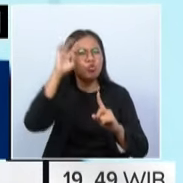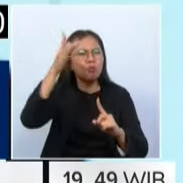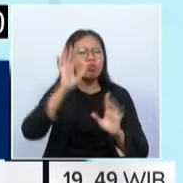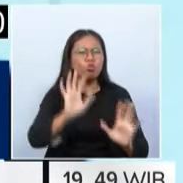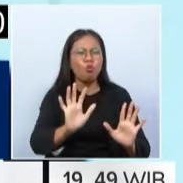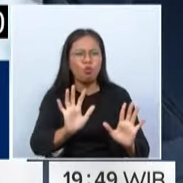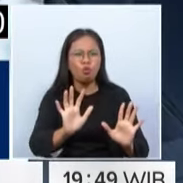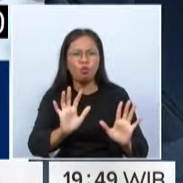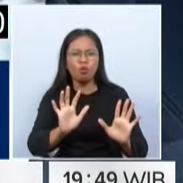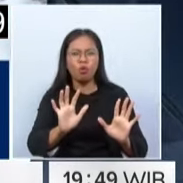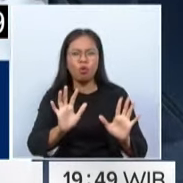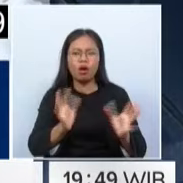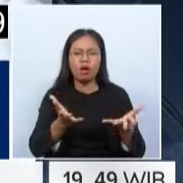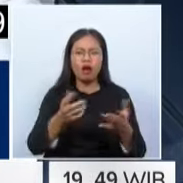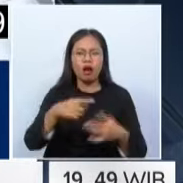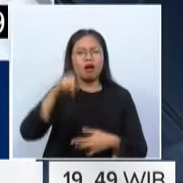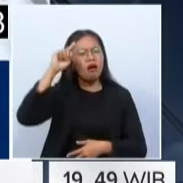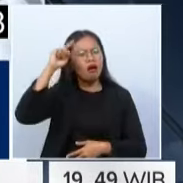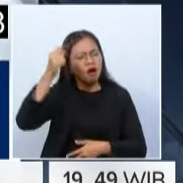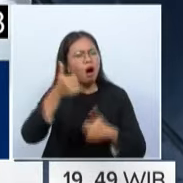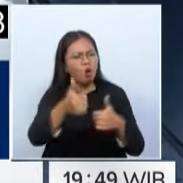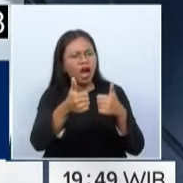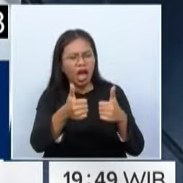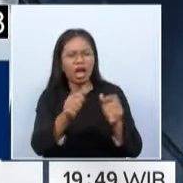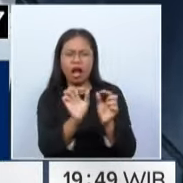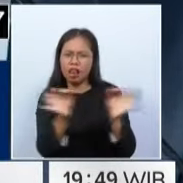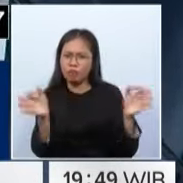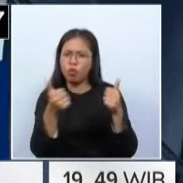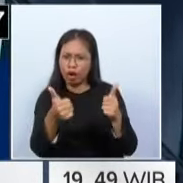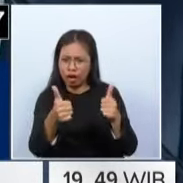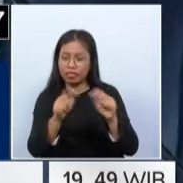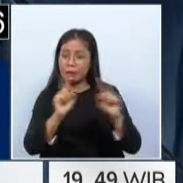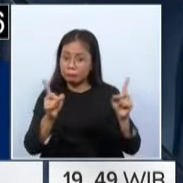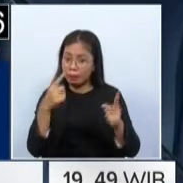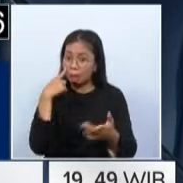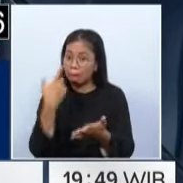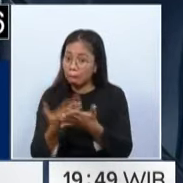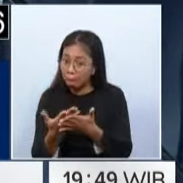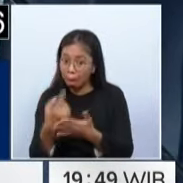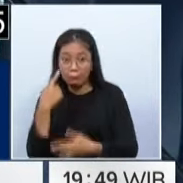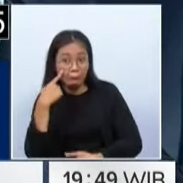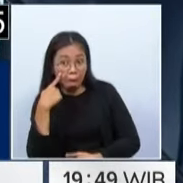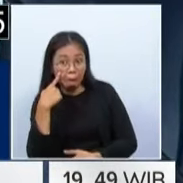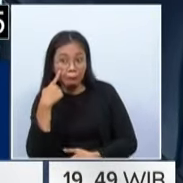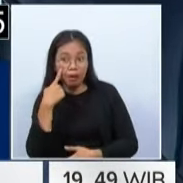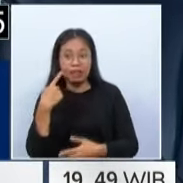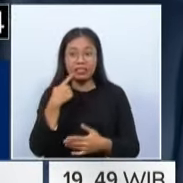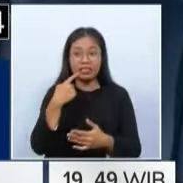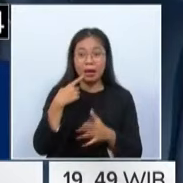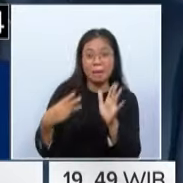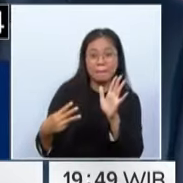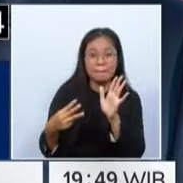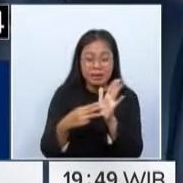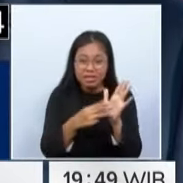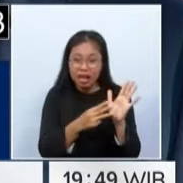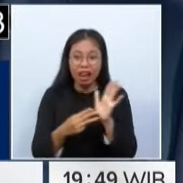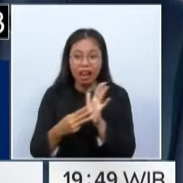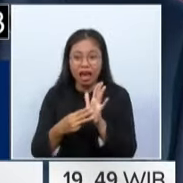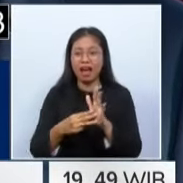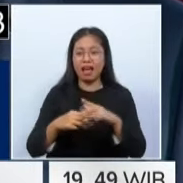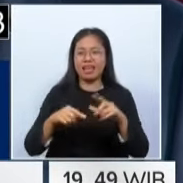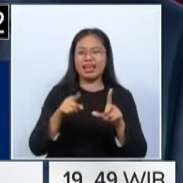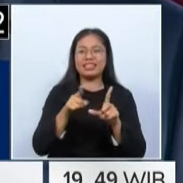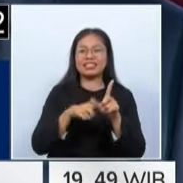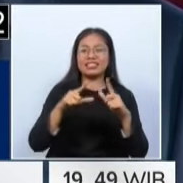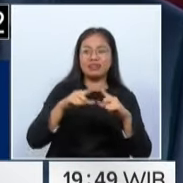berpandangan bagus indah tetapi yang nyata tentang masalah ee Ai